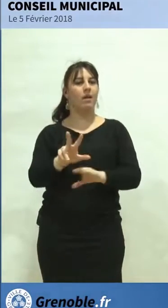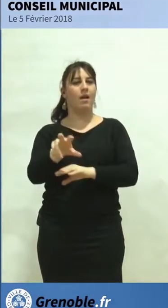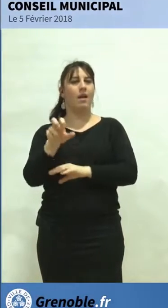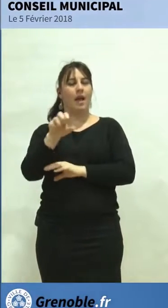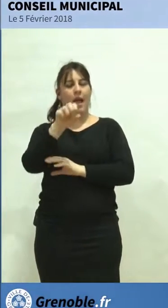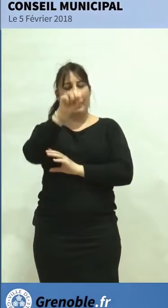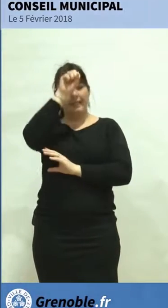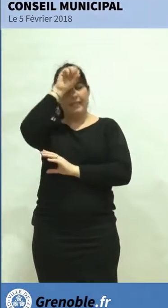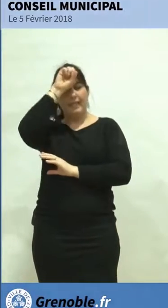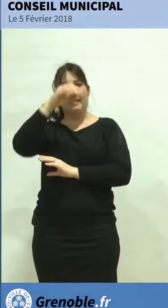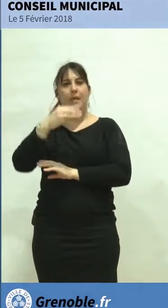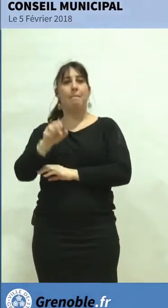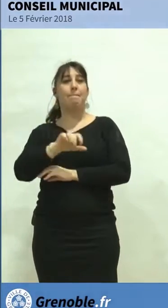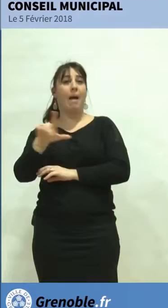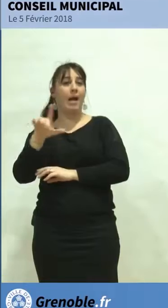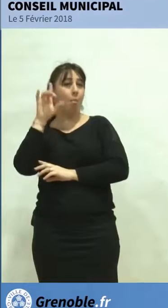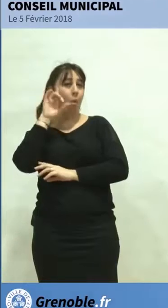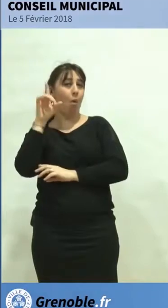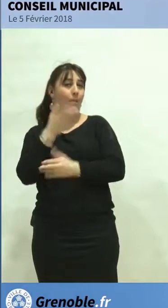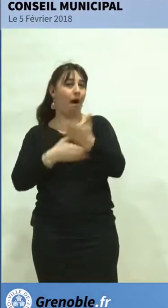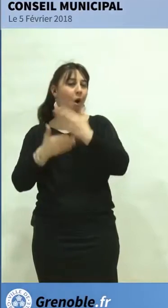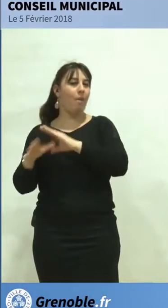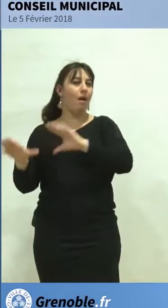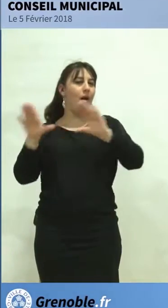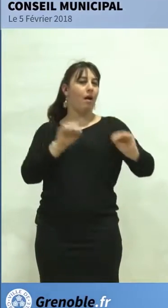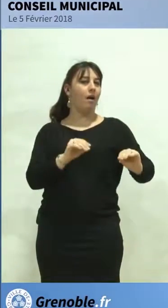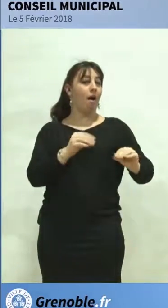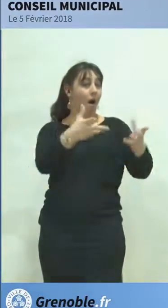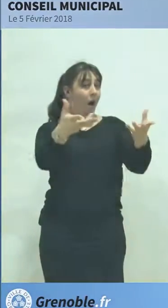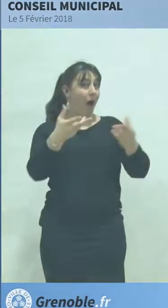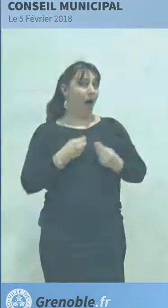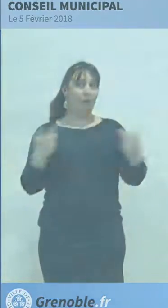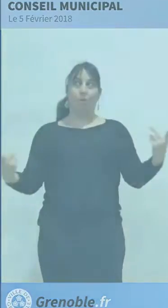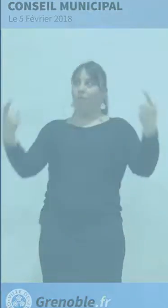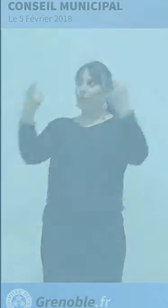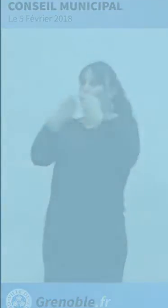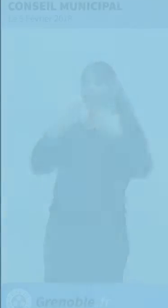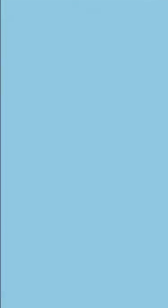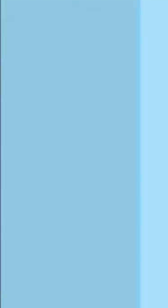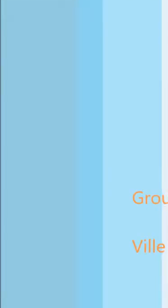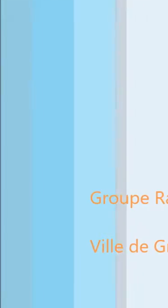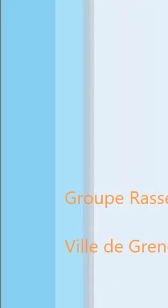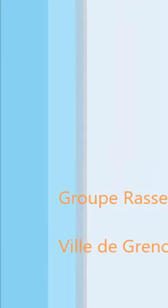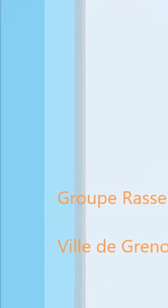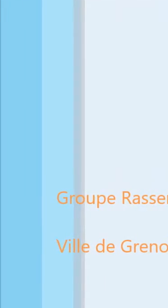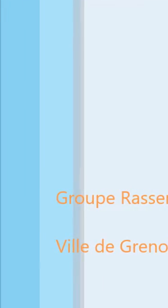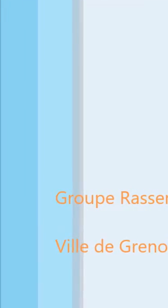justement à la Villeneuve, aurait sans doute été prêt à l'accueillir. Merci.